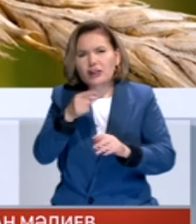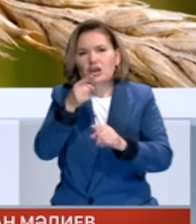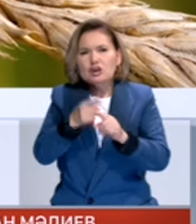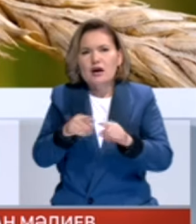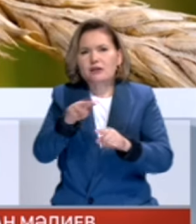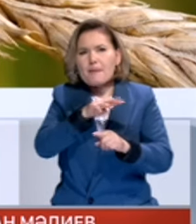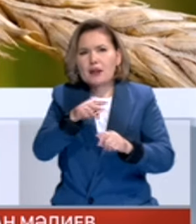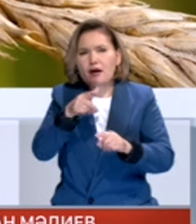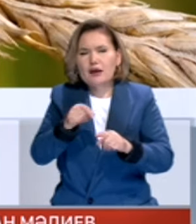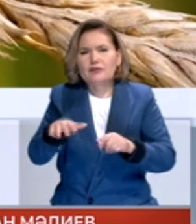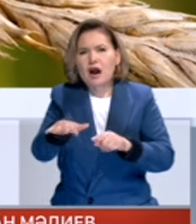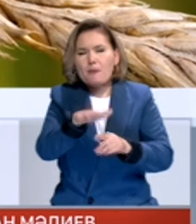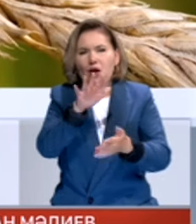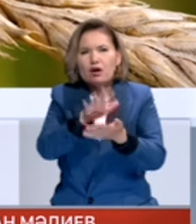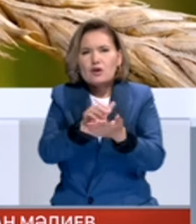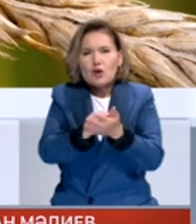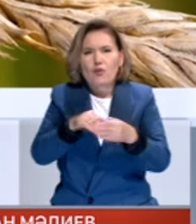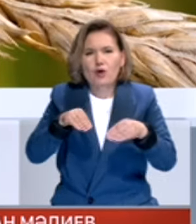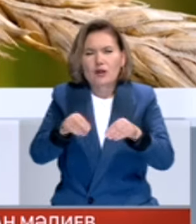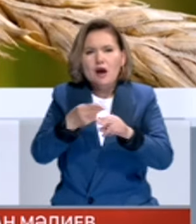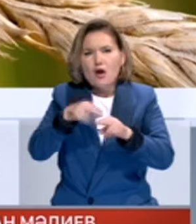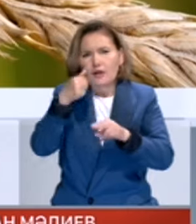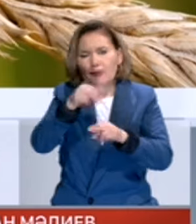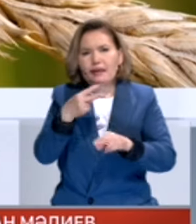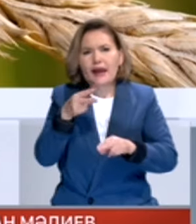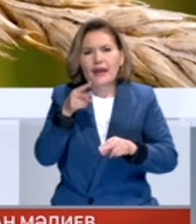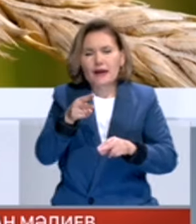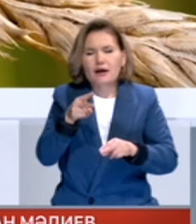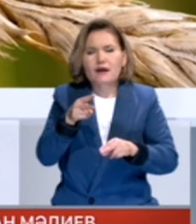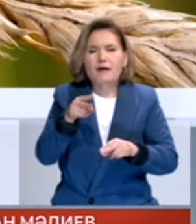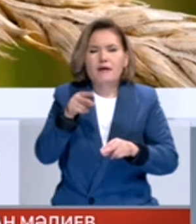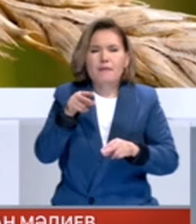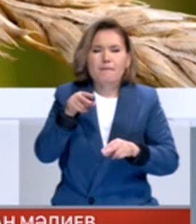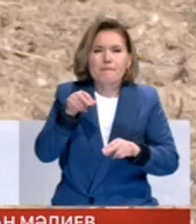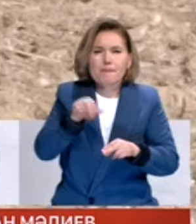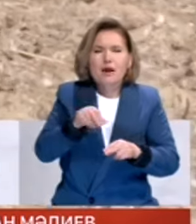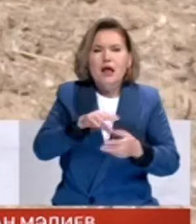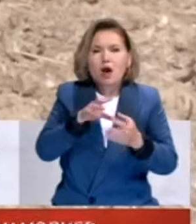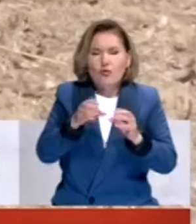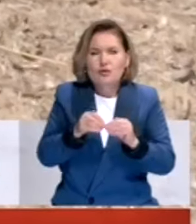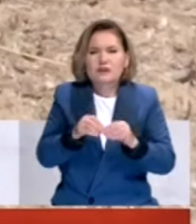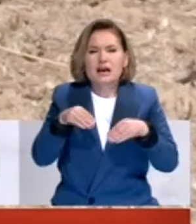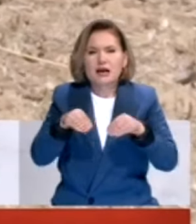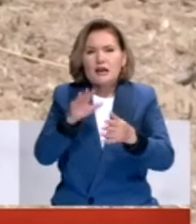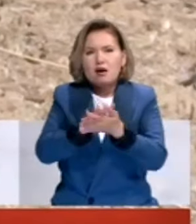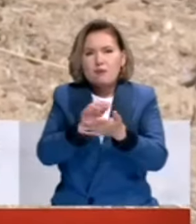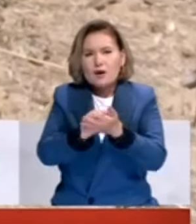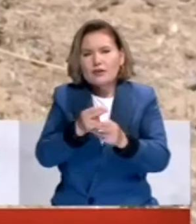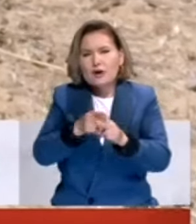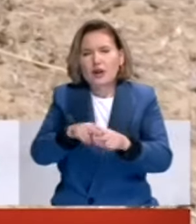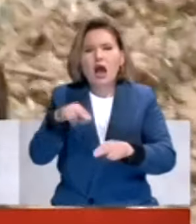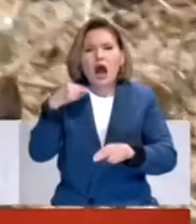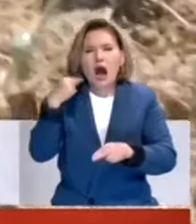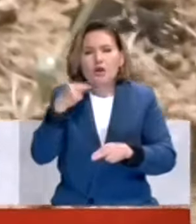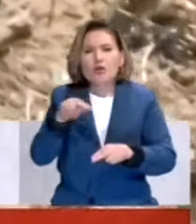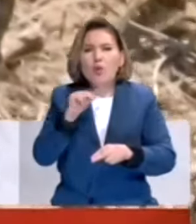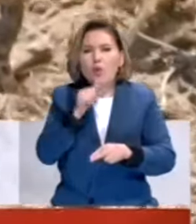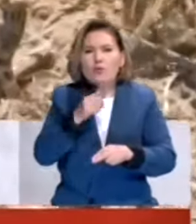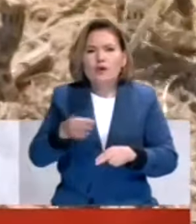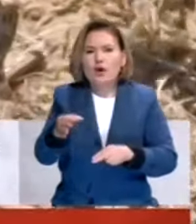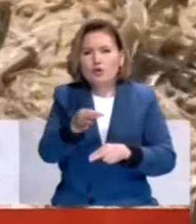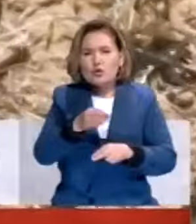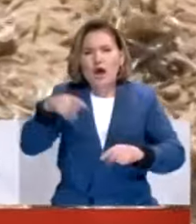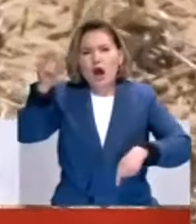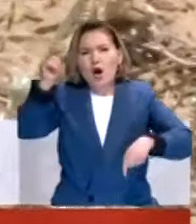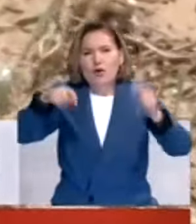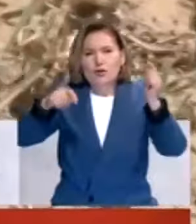гектар аумақты жайласа, бұл 2,5 миллион гектар жерге таралған. Қазір соның басым бөлігі тазартылды. Тек Ақтөбе, Қостанай